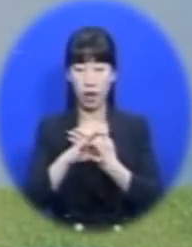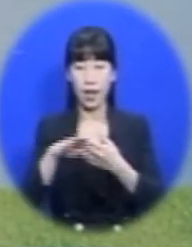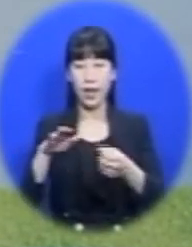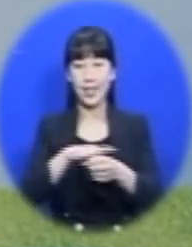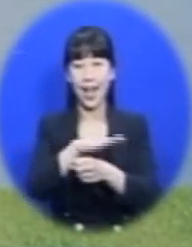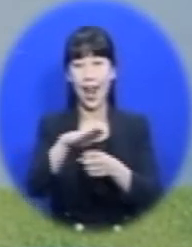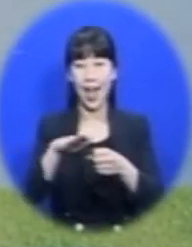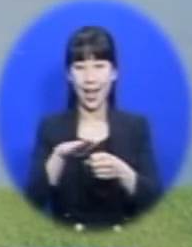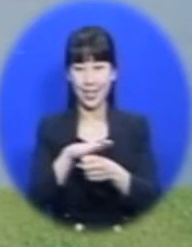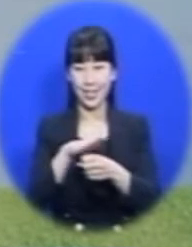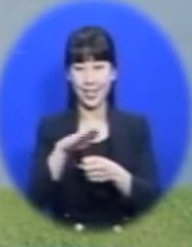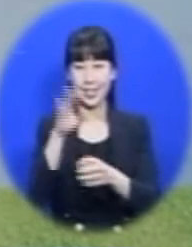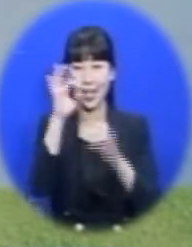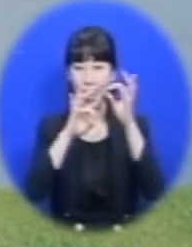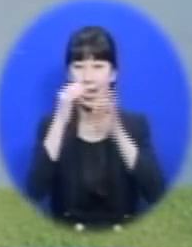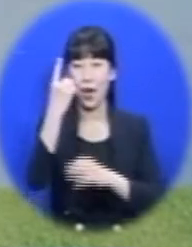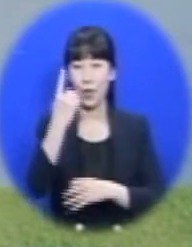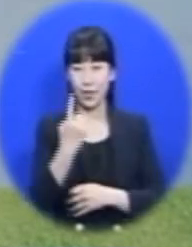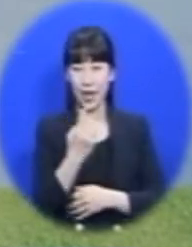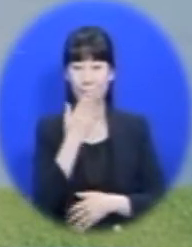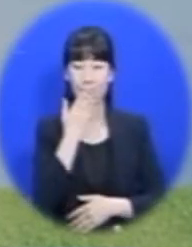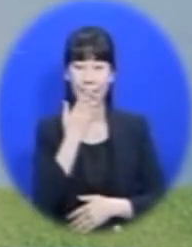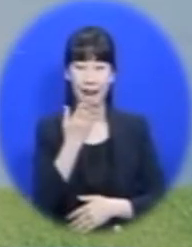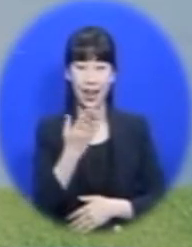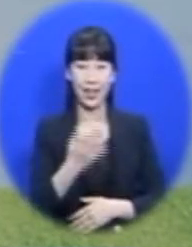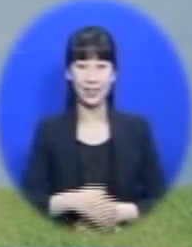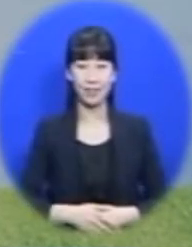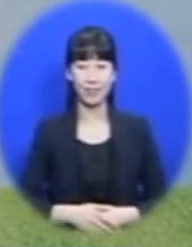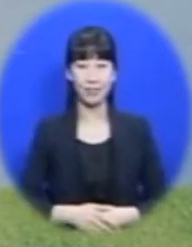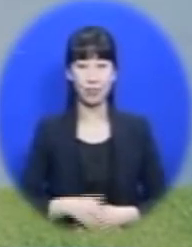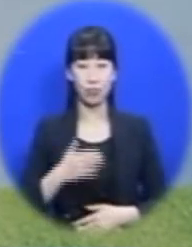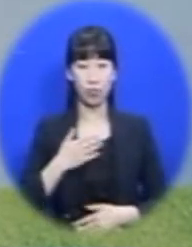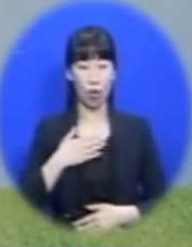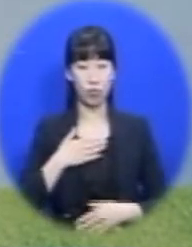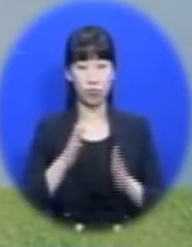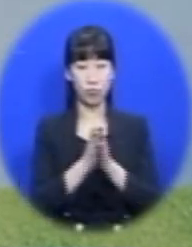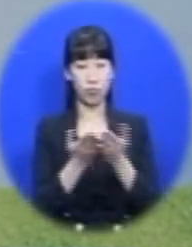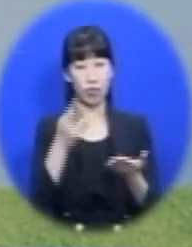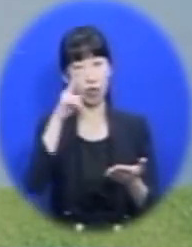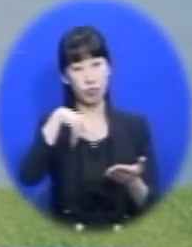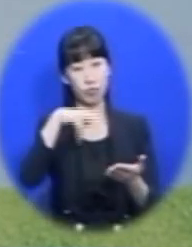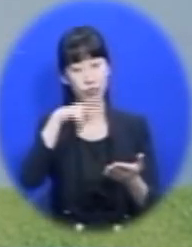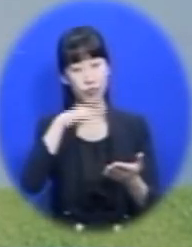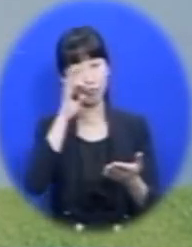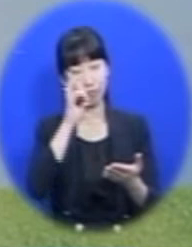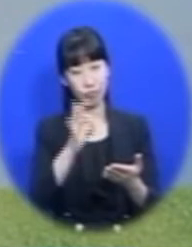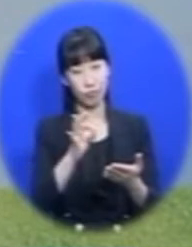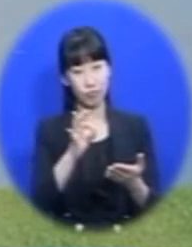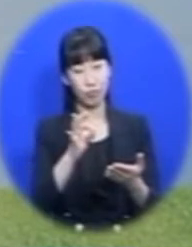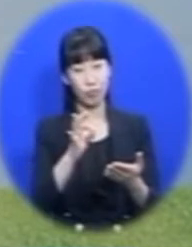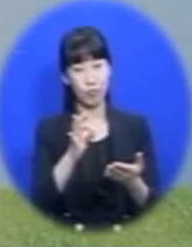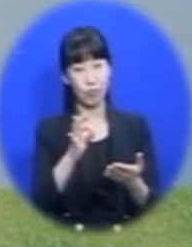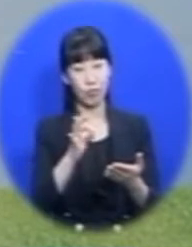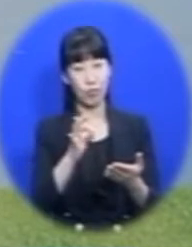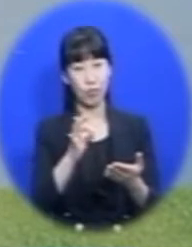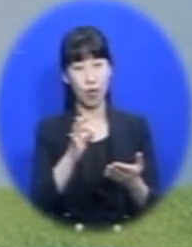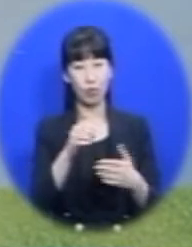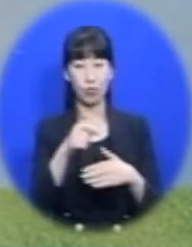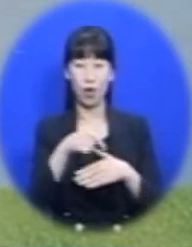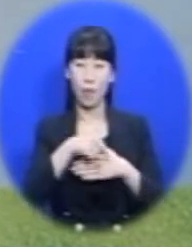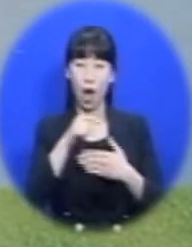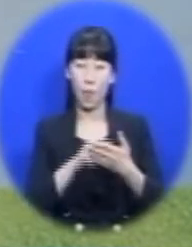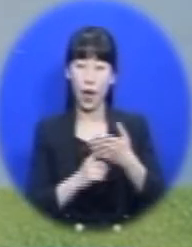사랑이 찾아오는 것이다. 그랬습니다. 저는 이 책을 읽으면서 참 묘한 것이 마음에